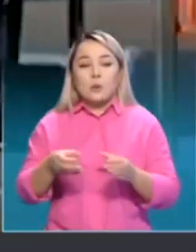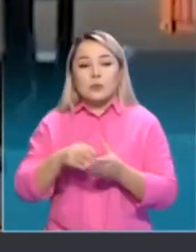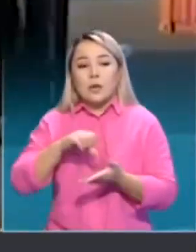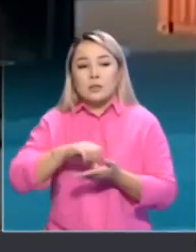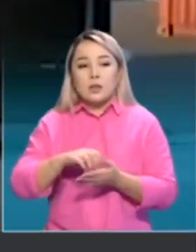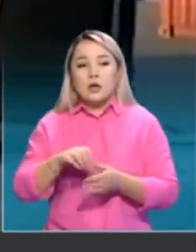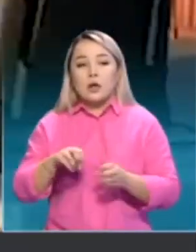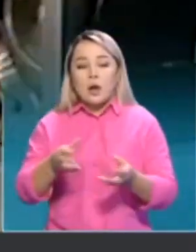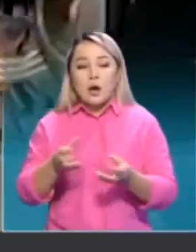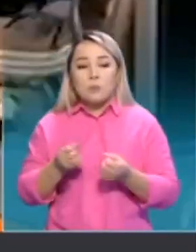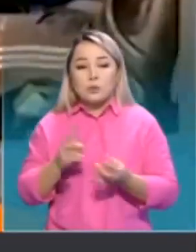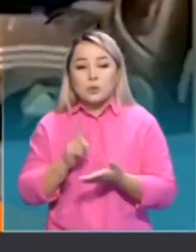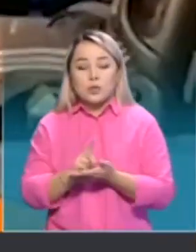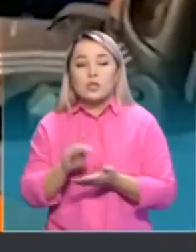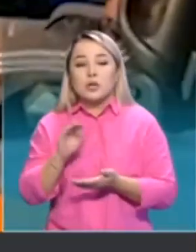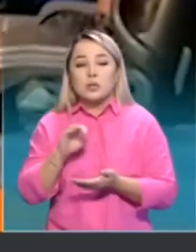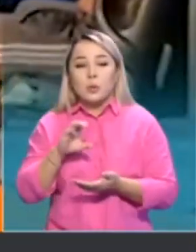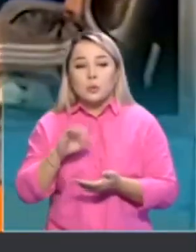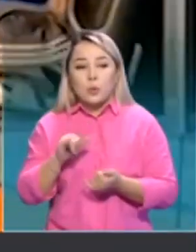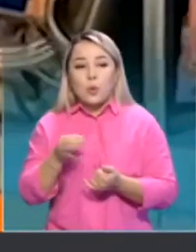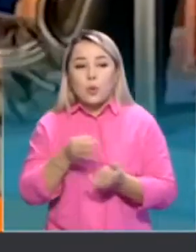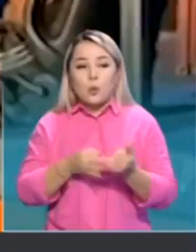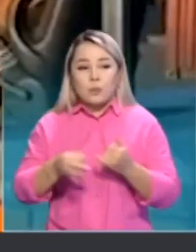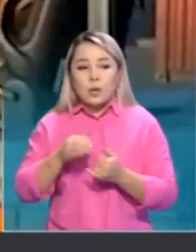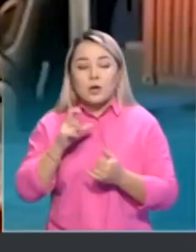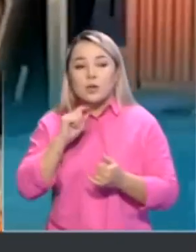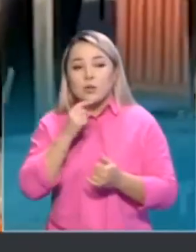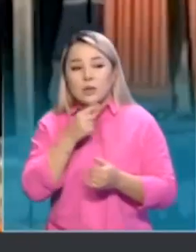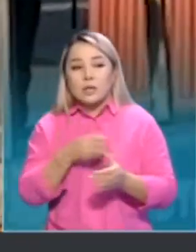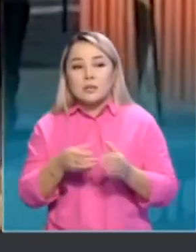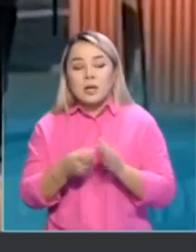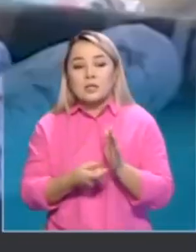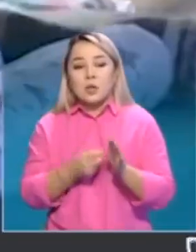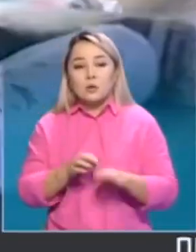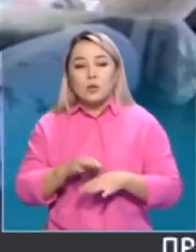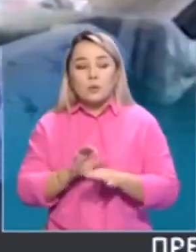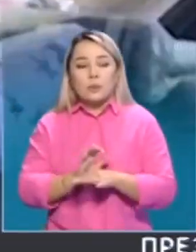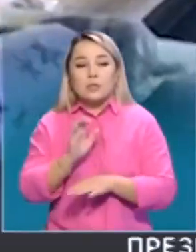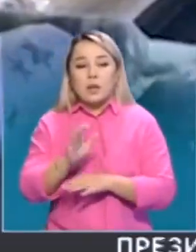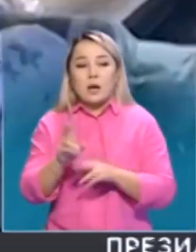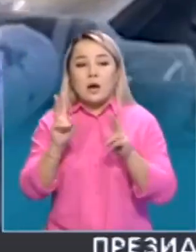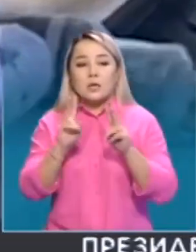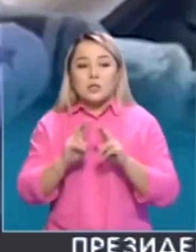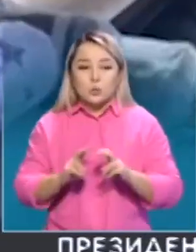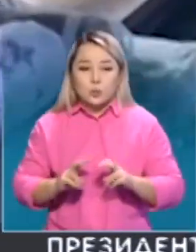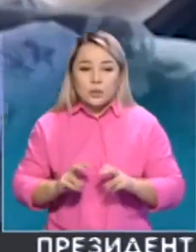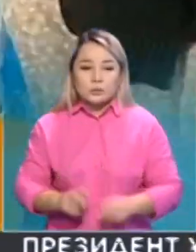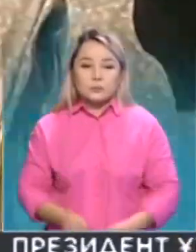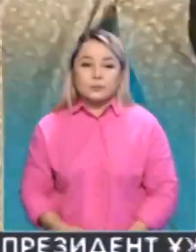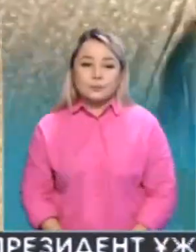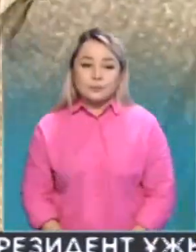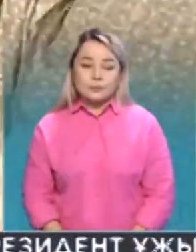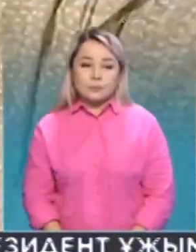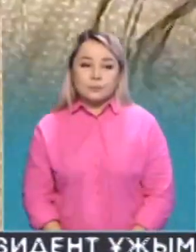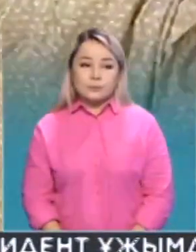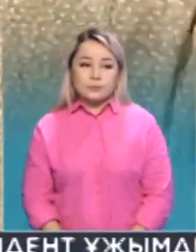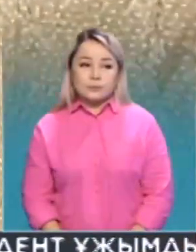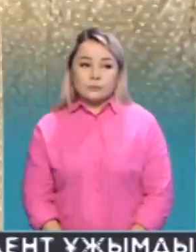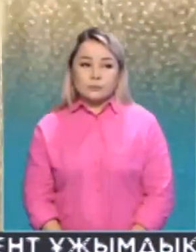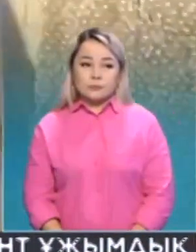шешім қабылдау үшін Жетісу облыстық экономикалық тергеу департаментіне жіберу мәселесі қарастырылуда. Бұл тауарлар